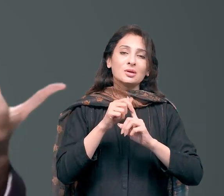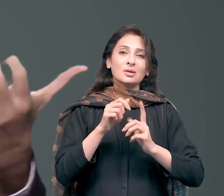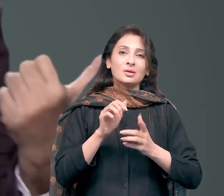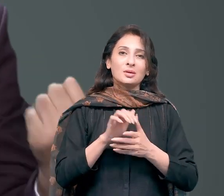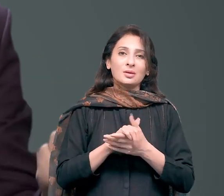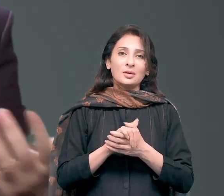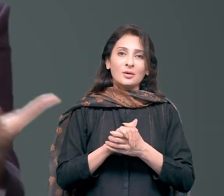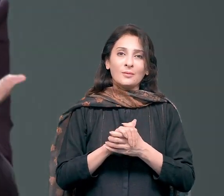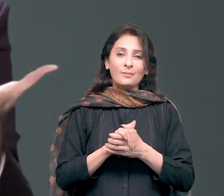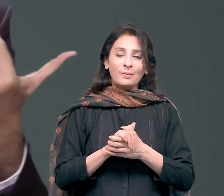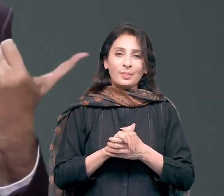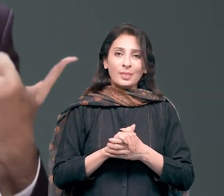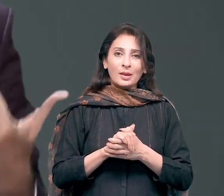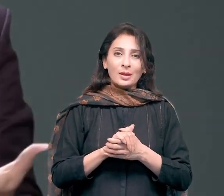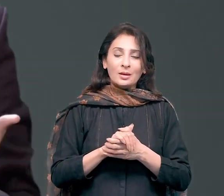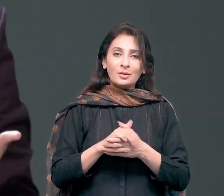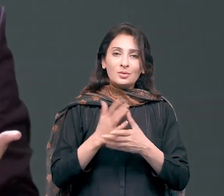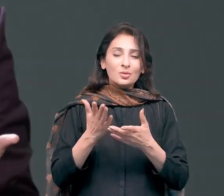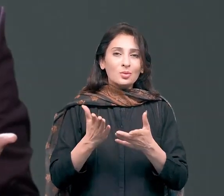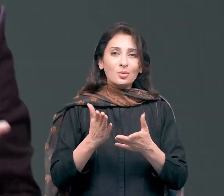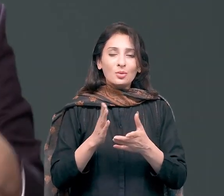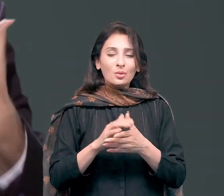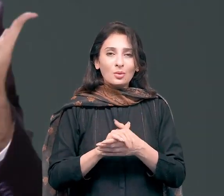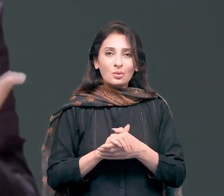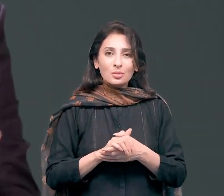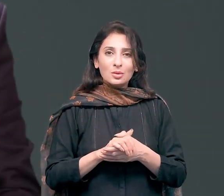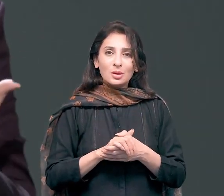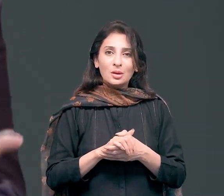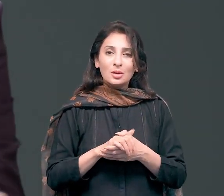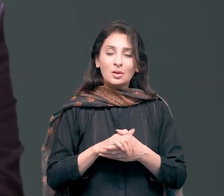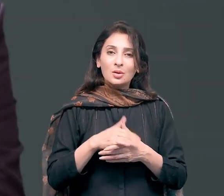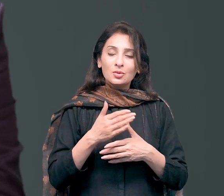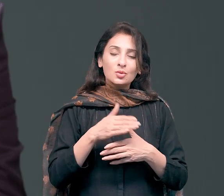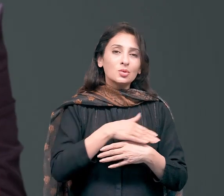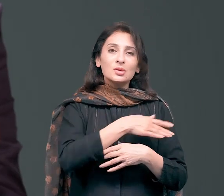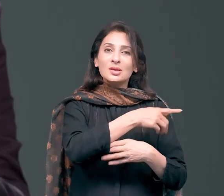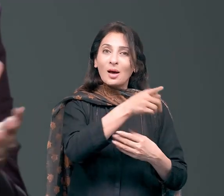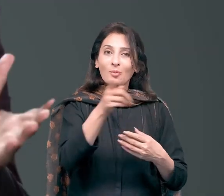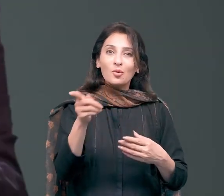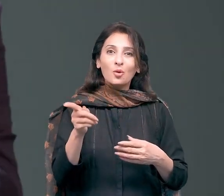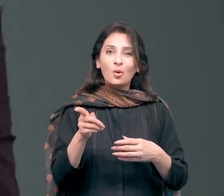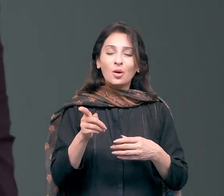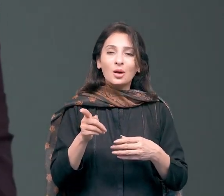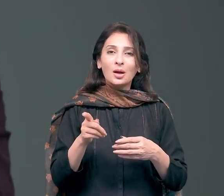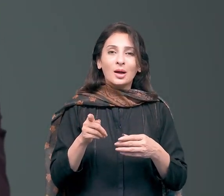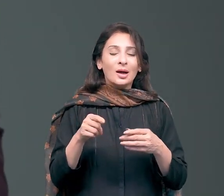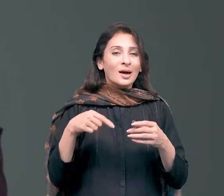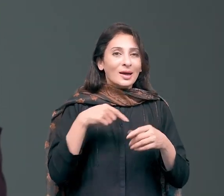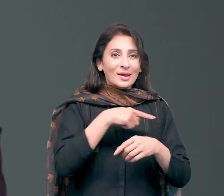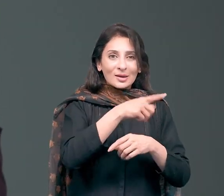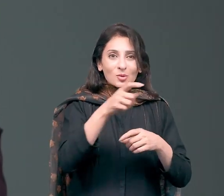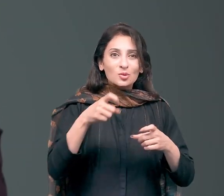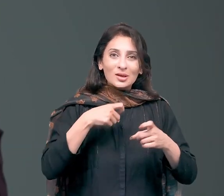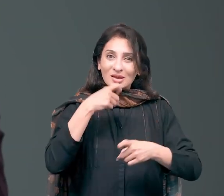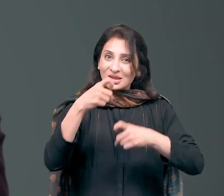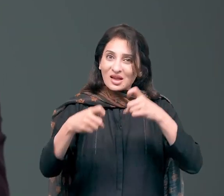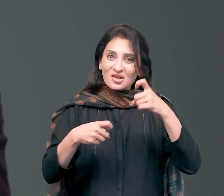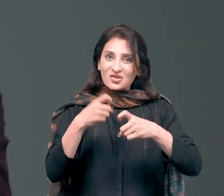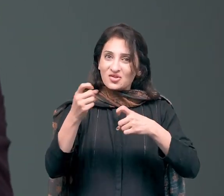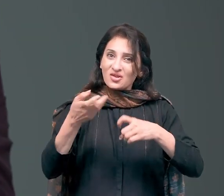کہ انکارپوریٹ کریں، انکلوسیو پالیٹکس کھیلیں اور جناح کو مجبور کریں کہ یار آپ نے غلط فیصلہ کیا ہے